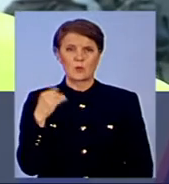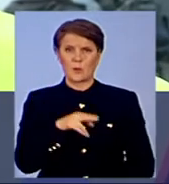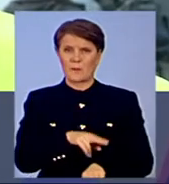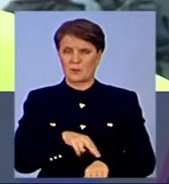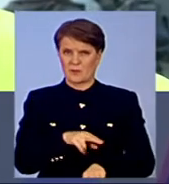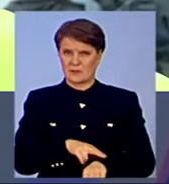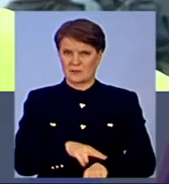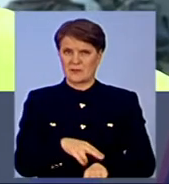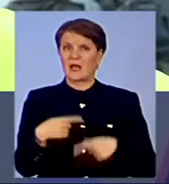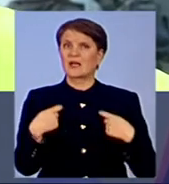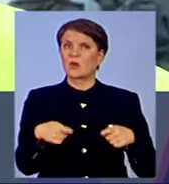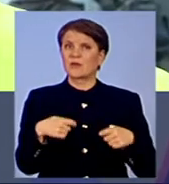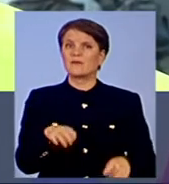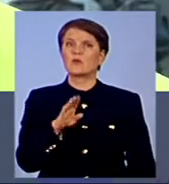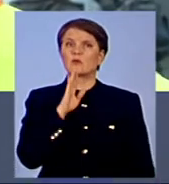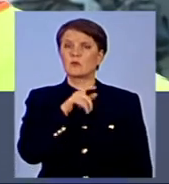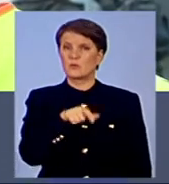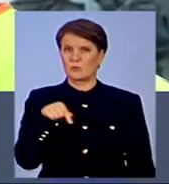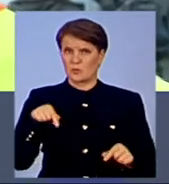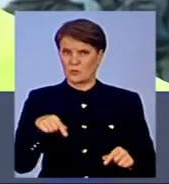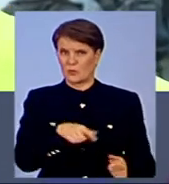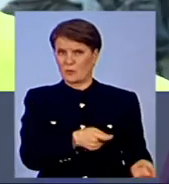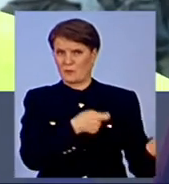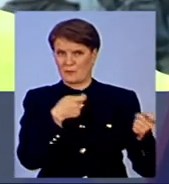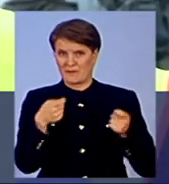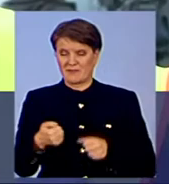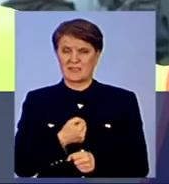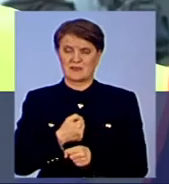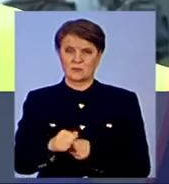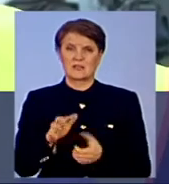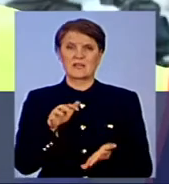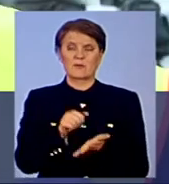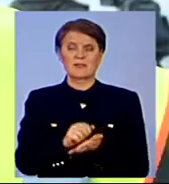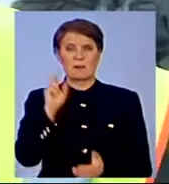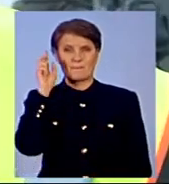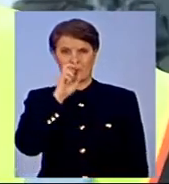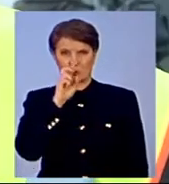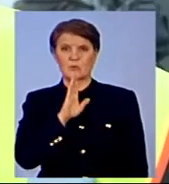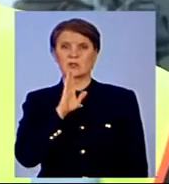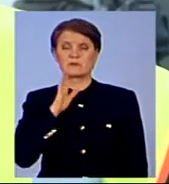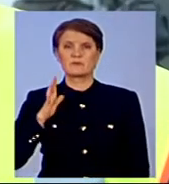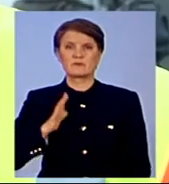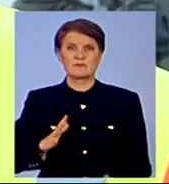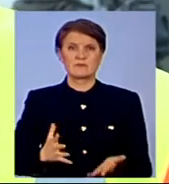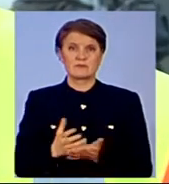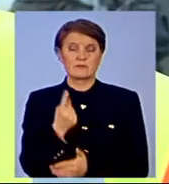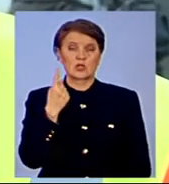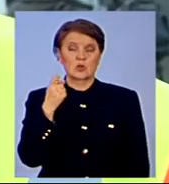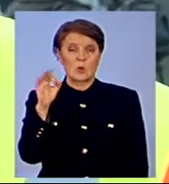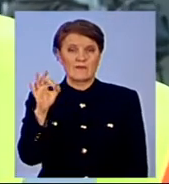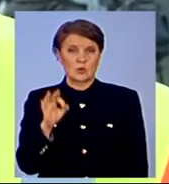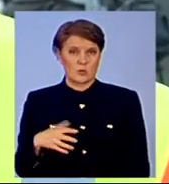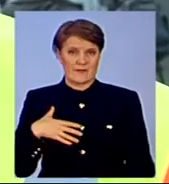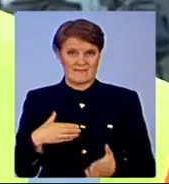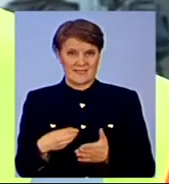тут, про сексуальну експлуатацію. Особи, яких сюди привезли, змушені були займатися проституцією, і їм довелося віддати майже 100% своєї